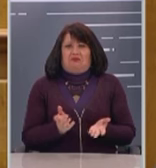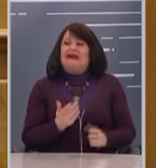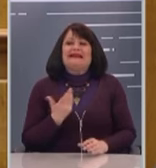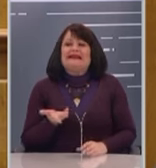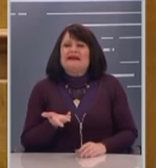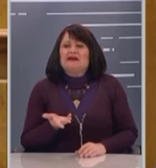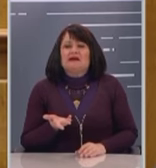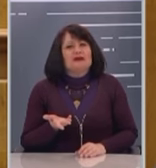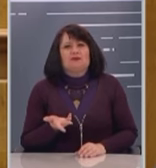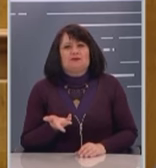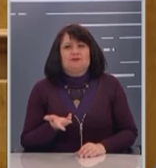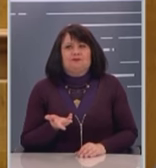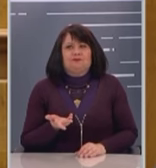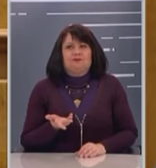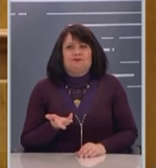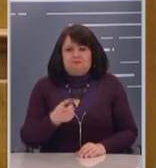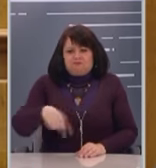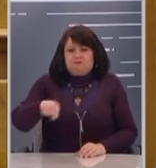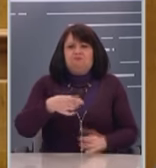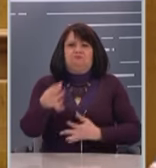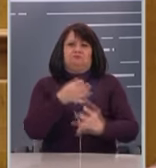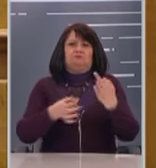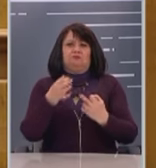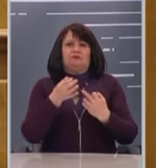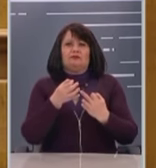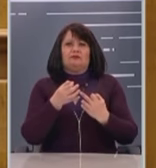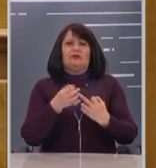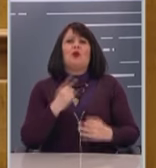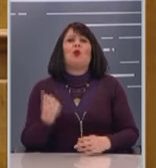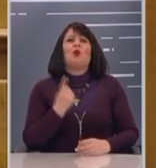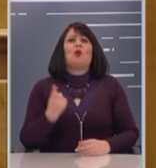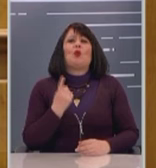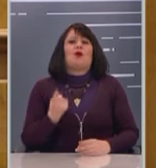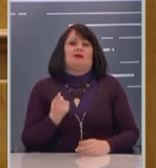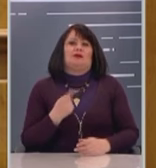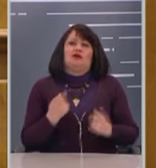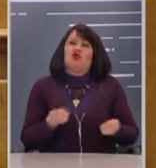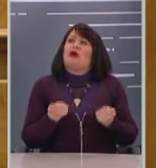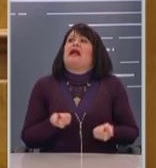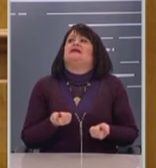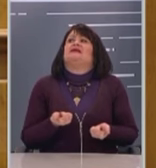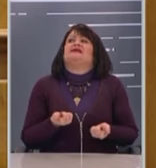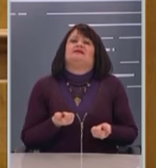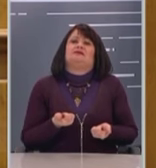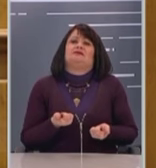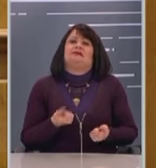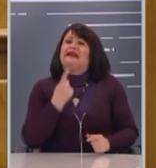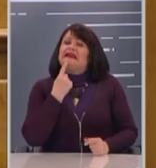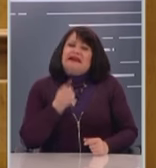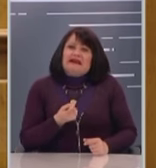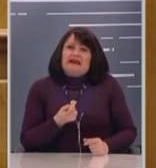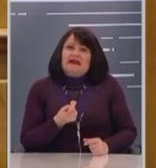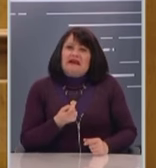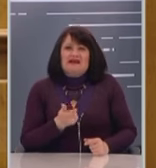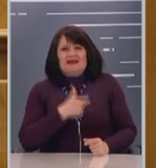Δεν εντυπωσιάζεται κανέναν, διότι είναι μια συνήθις τακτική. Πώς το λέει ο λαός μας, φωνάζει ο